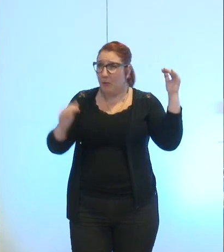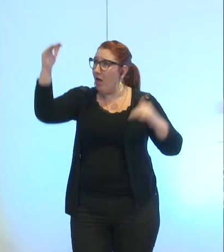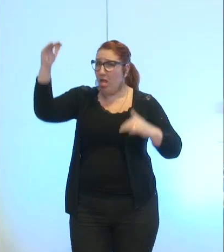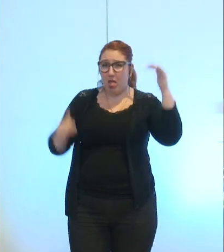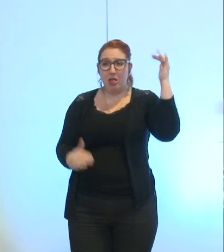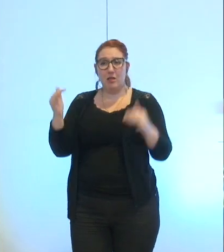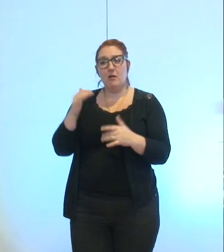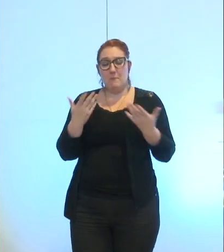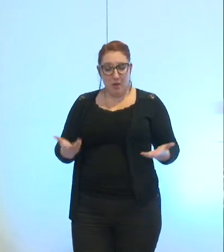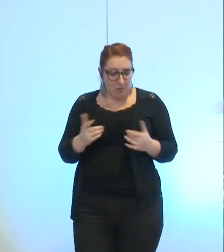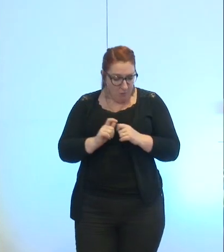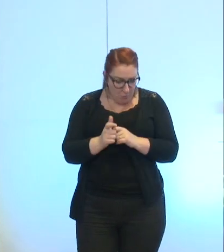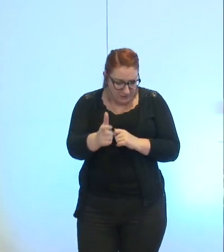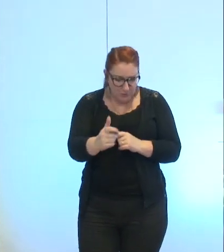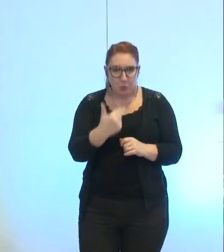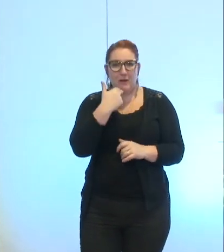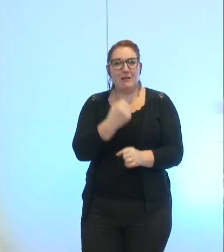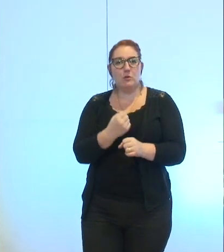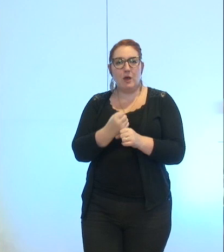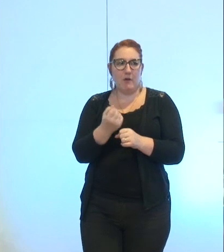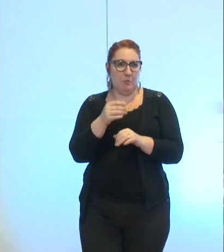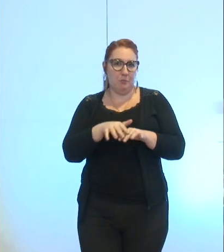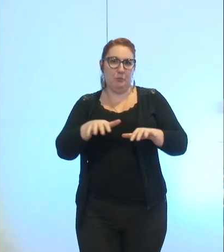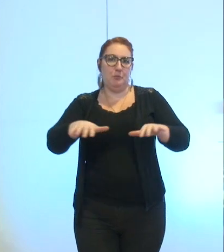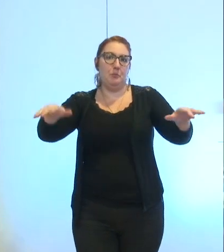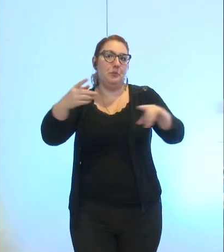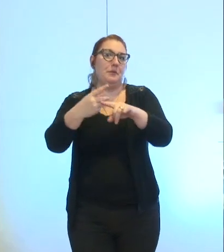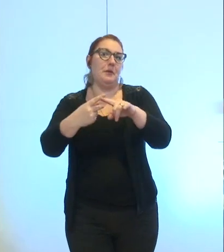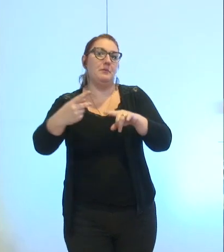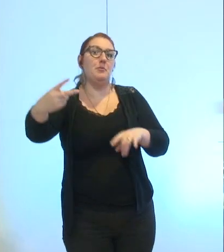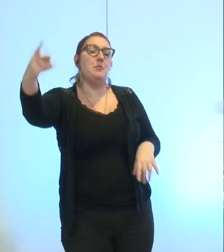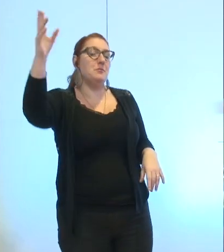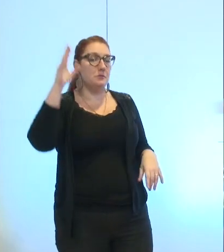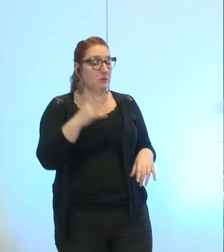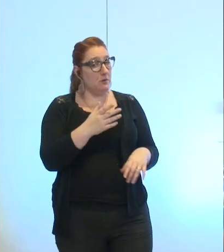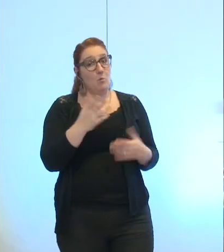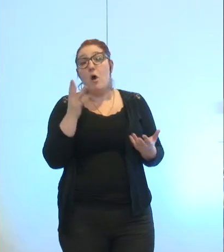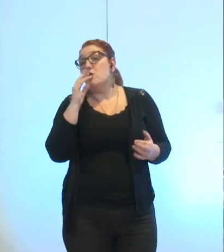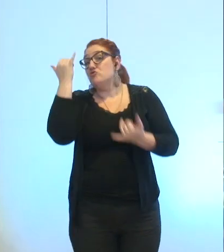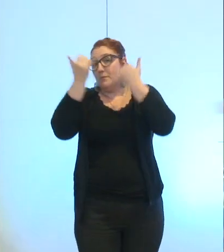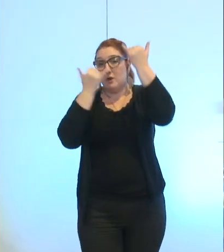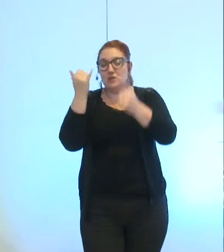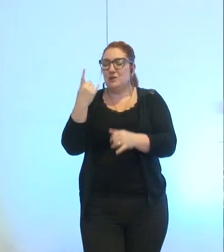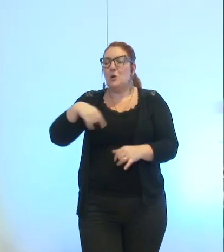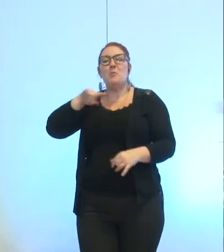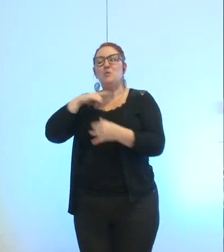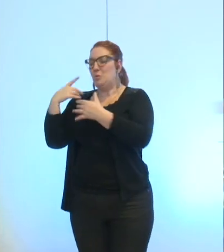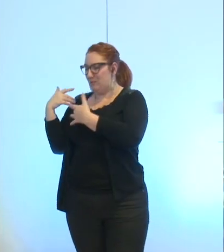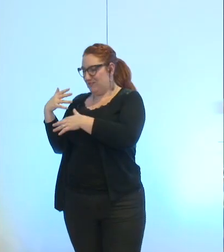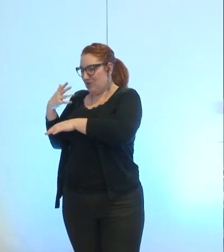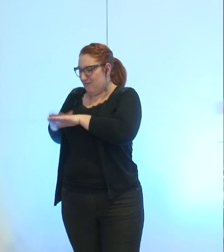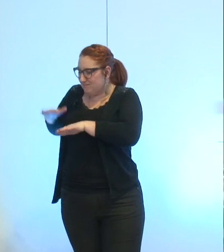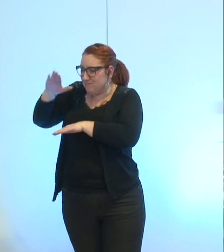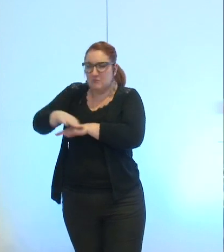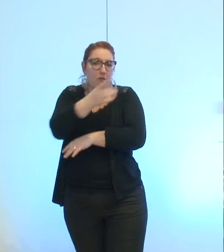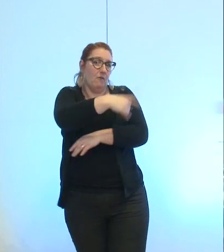commencent à émerger partout j'imagine que vous allez porter cette question comme nous avons commencé à le faire précédemment enfin les